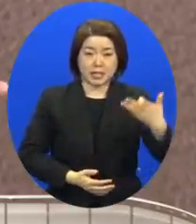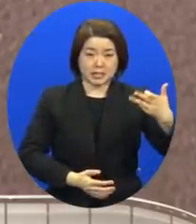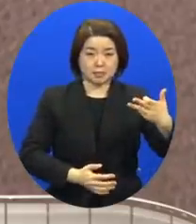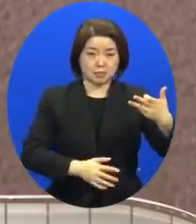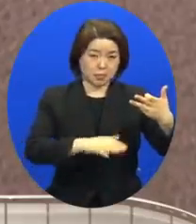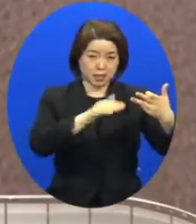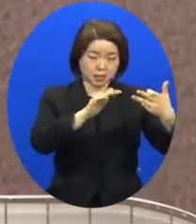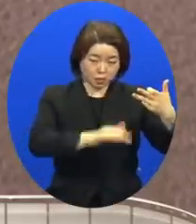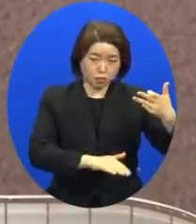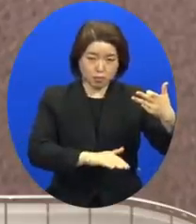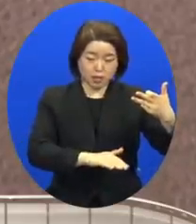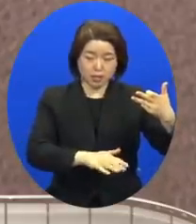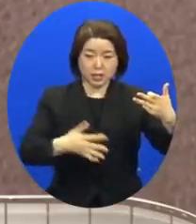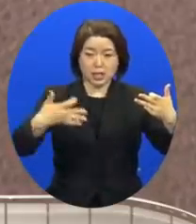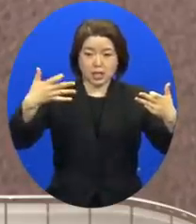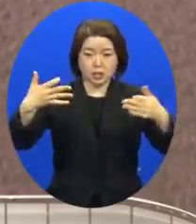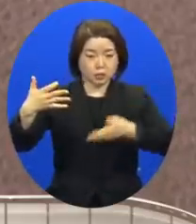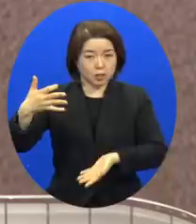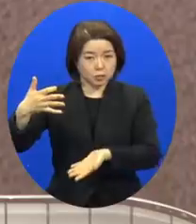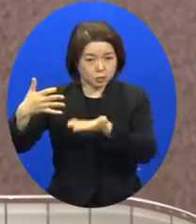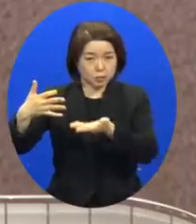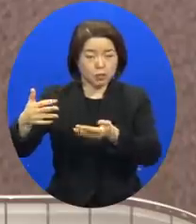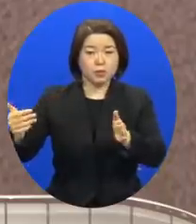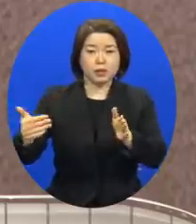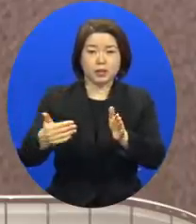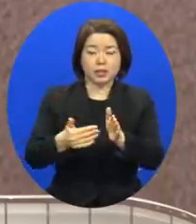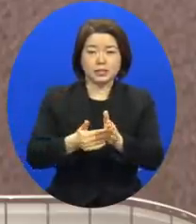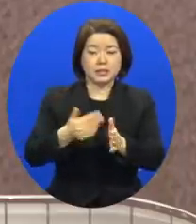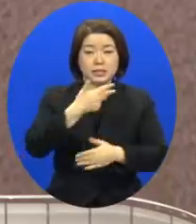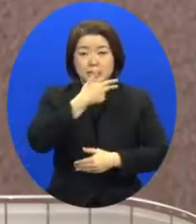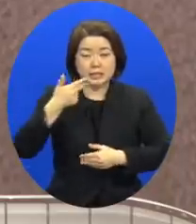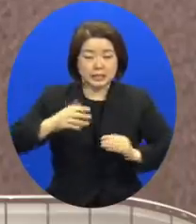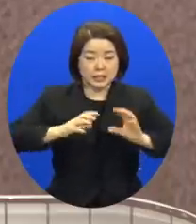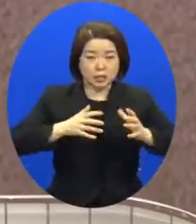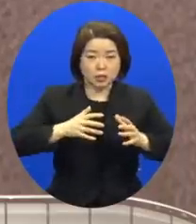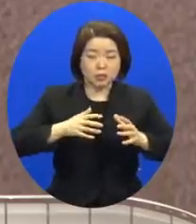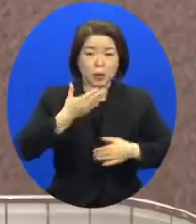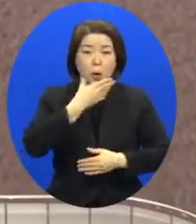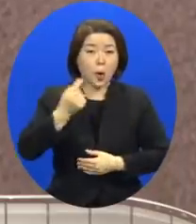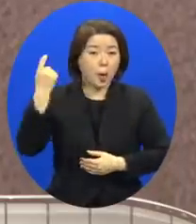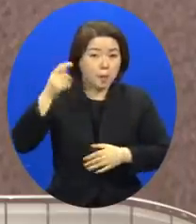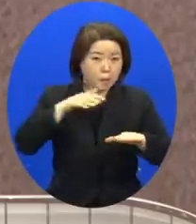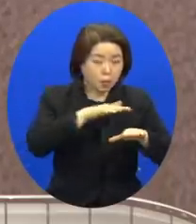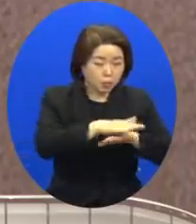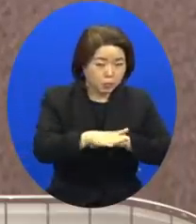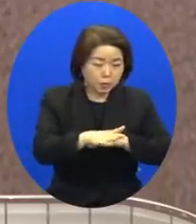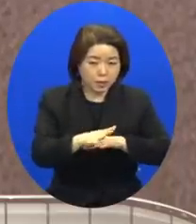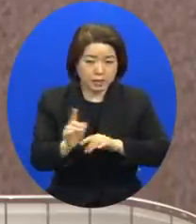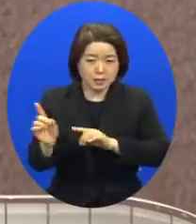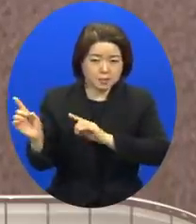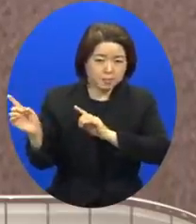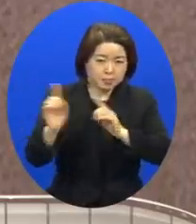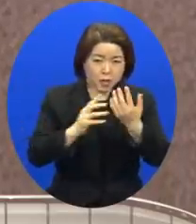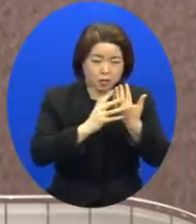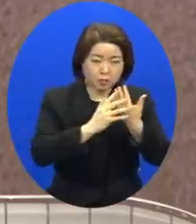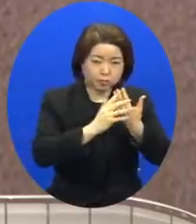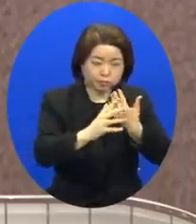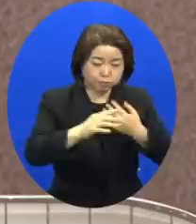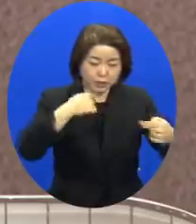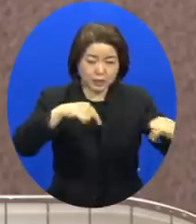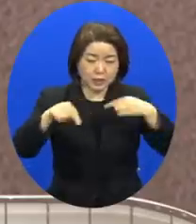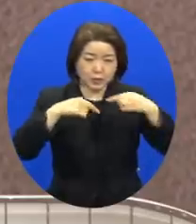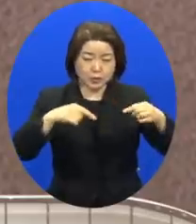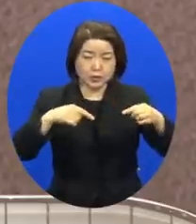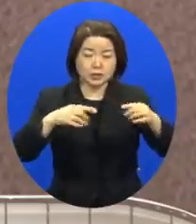10 19세기 초반까지 영국 복음주의 부웅 운동의 지도자였던 찰스